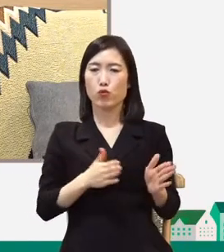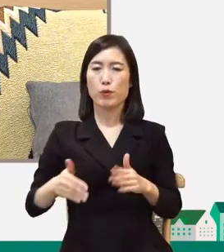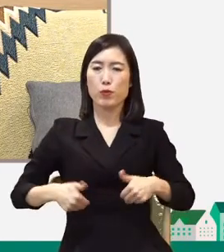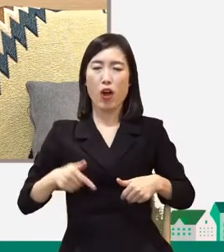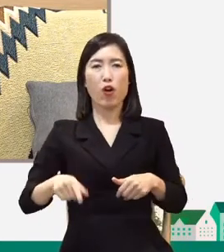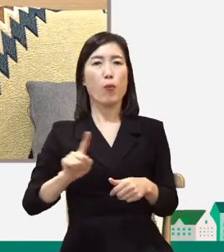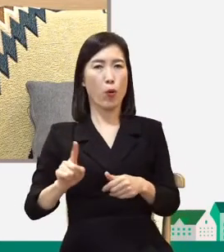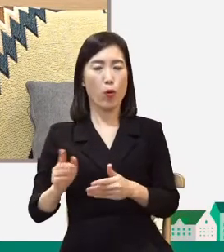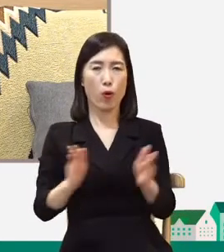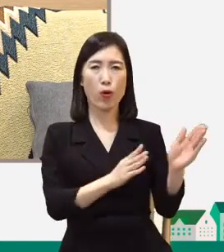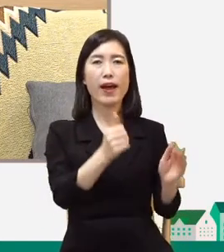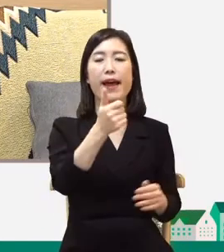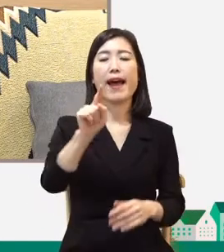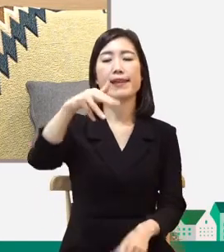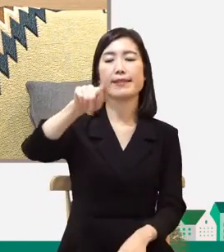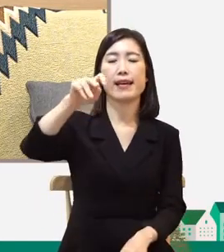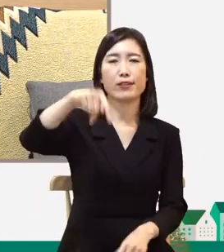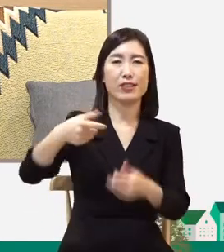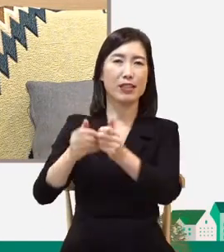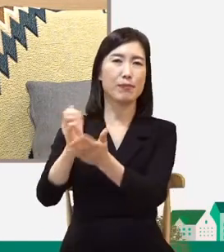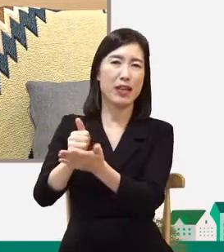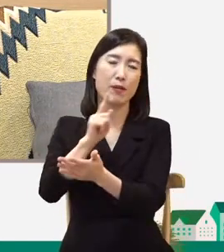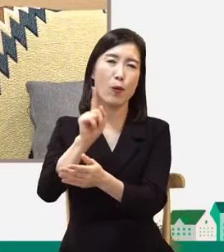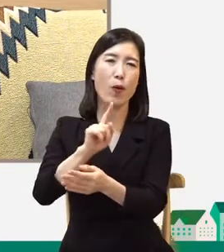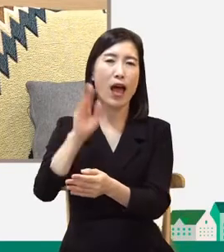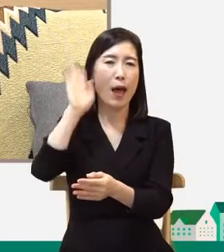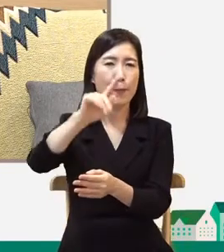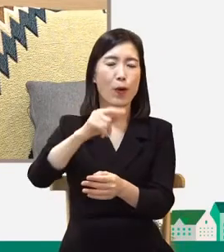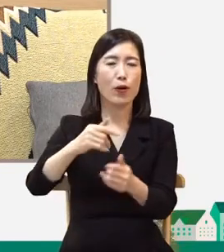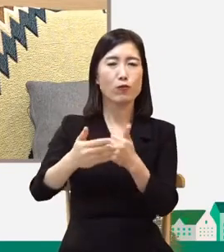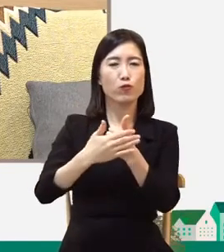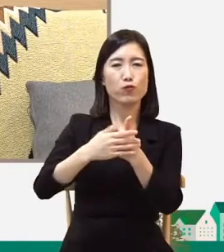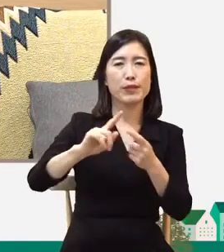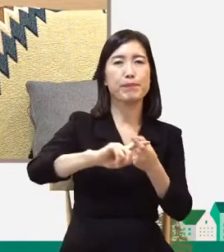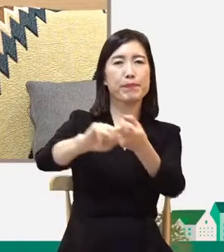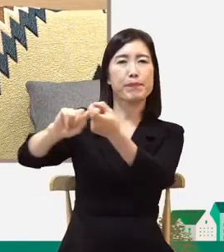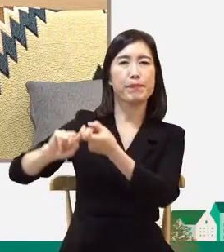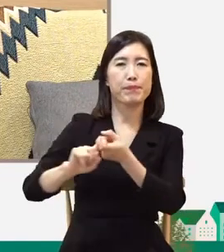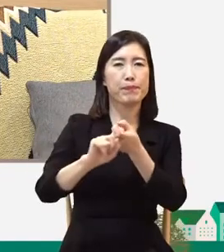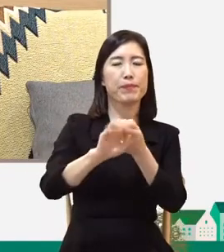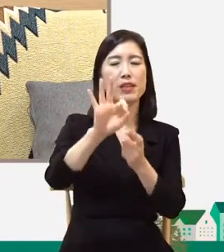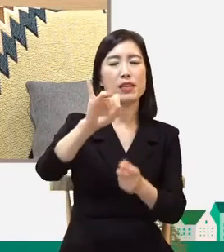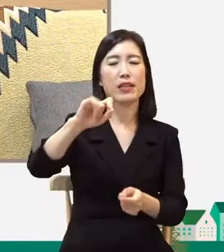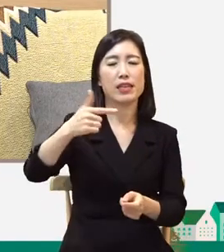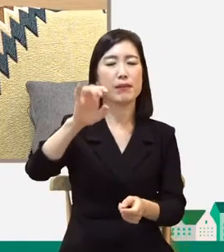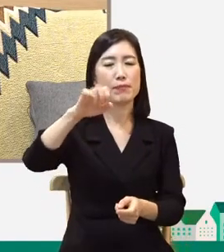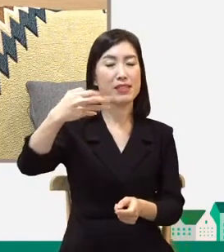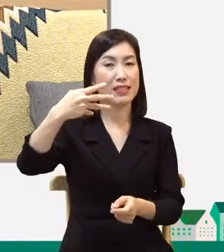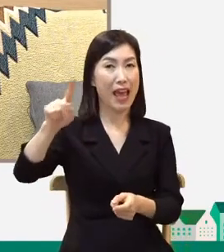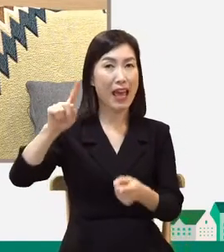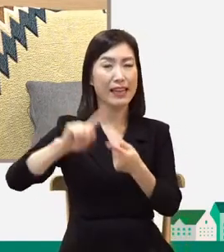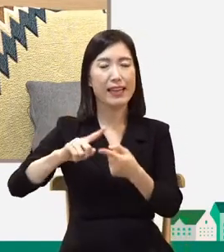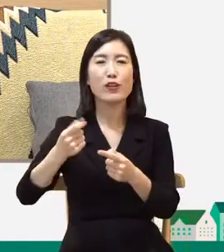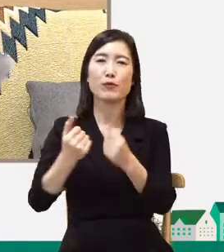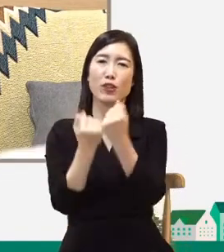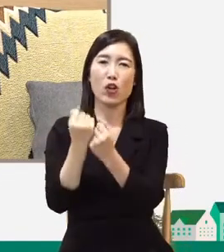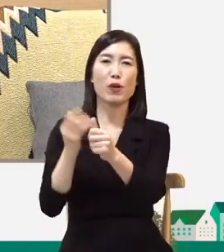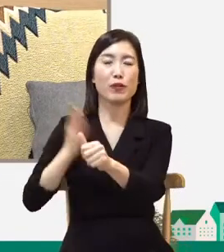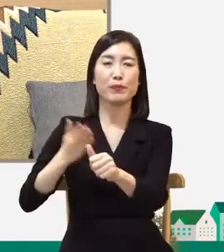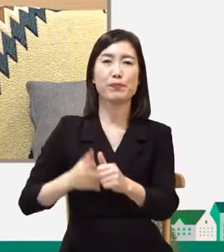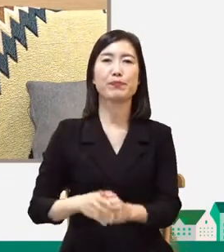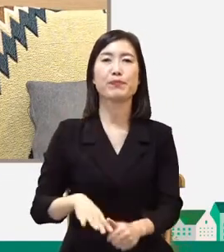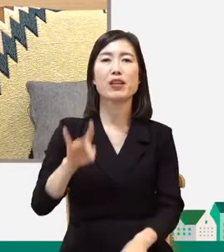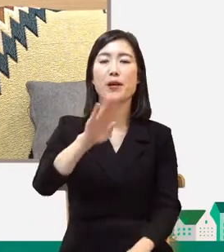학창수 팀장님께서는 여러 가지 인프라 이런 얘기를 곁들여가지고 우리들에게 조금 더 얘기를 해주실 것 같습니다. 그럼 박성희